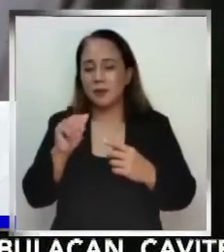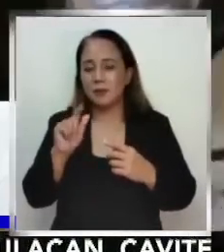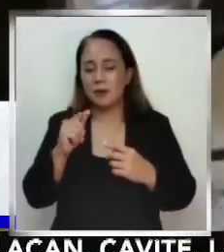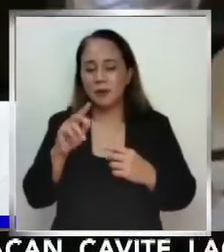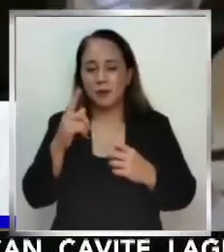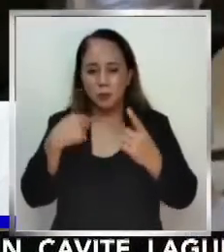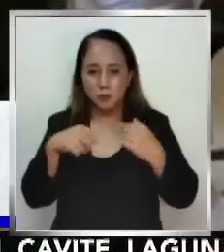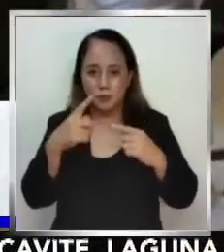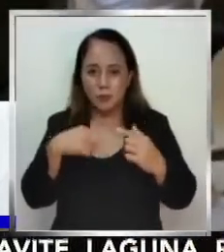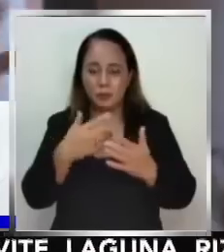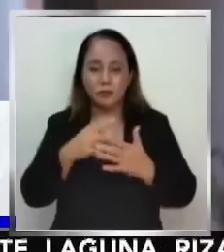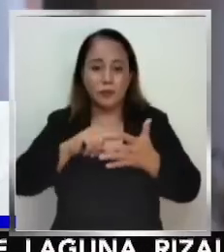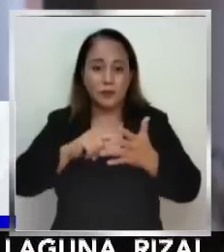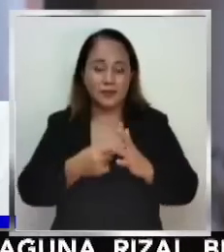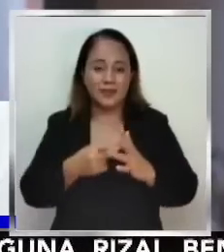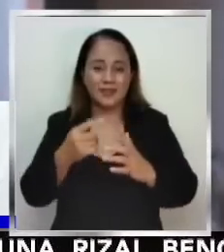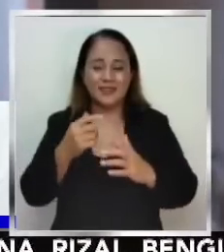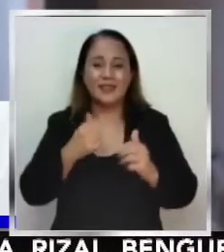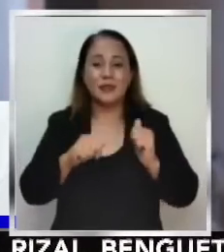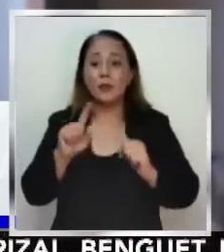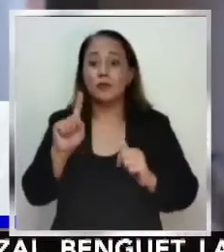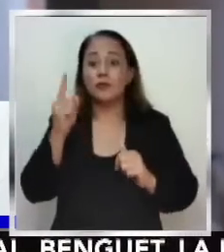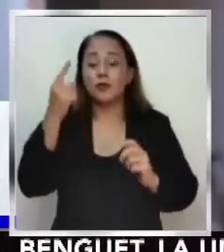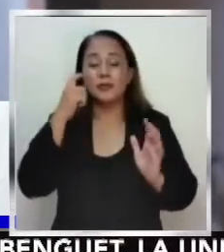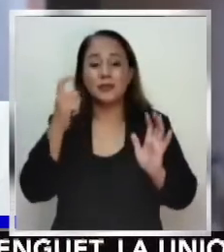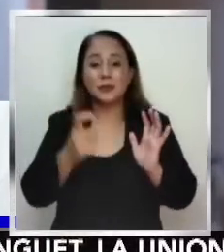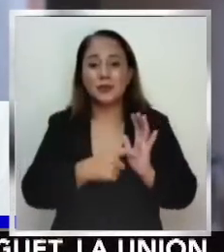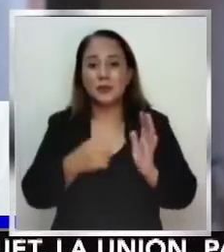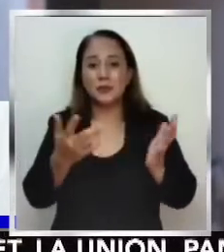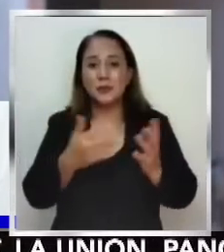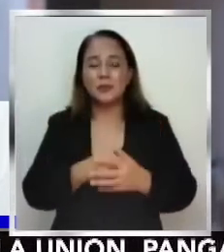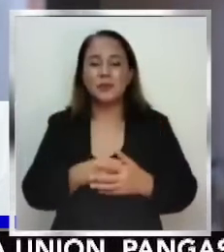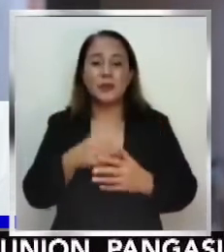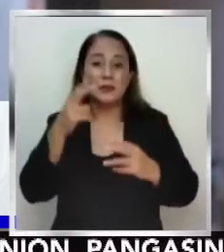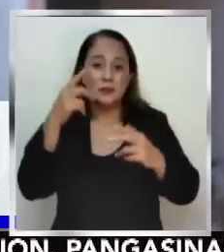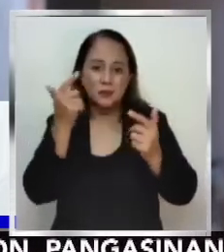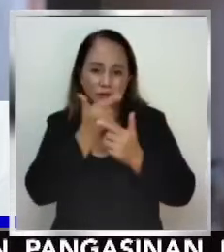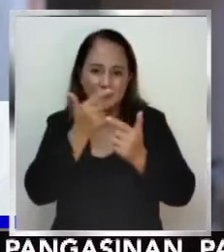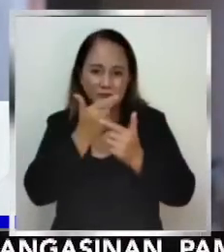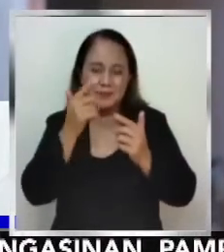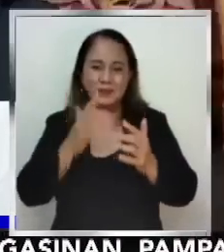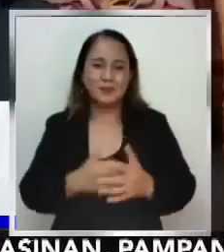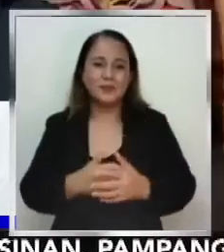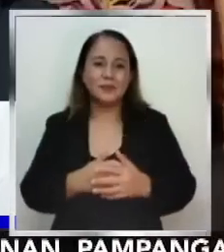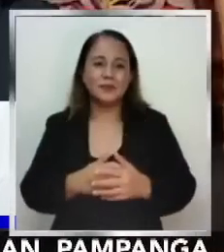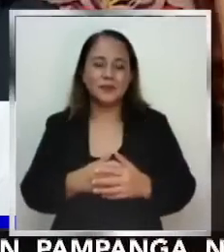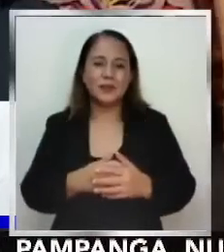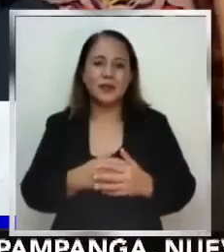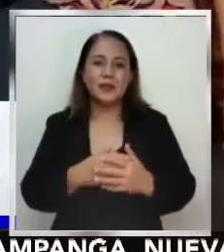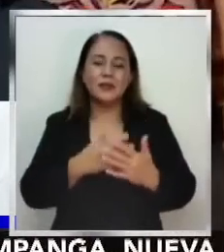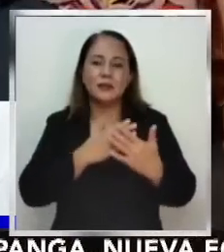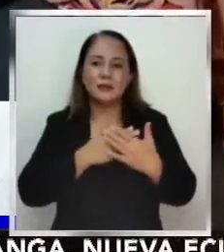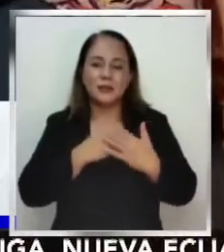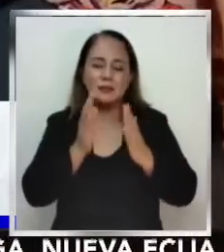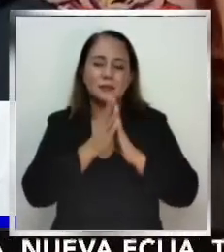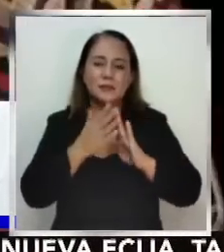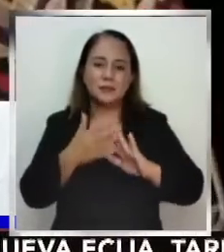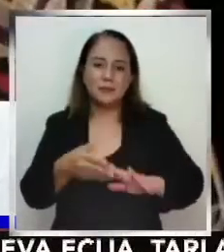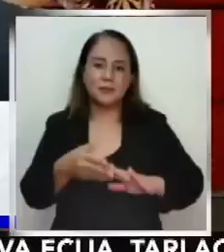sa telebisyon, unang nakilala si Direk Philip bilang stand-up comedian. Rest in peace, Direk Philip.